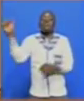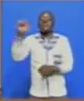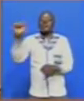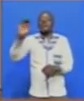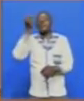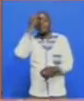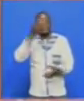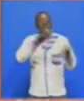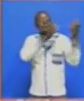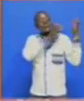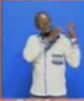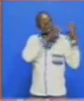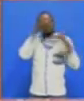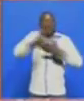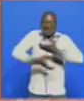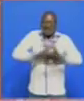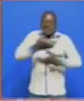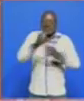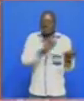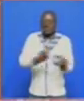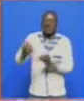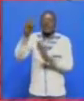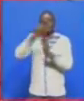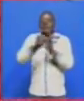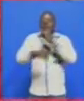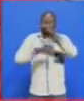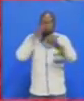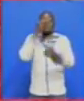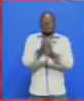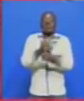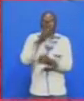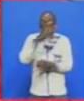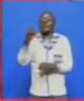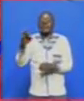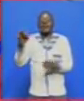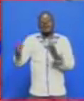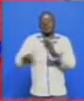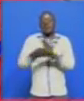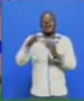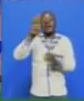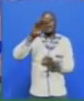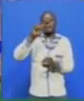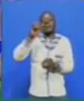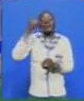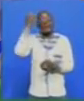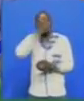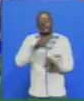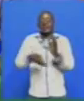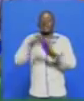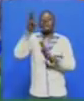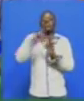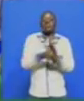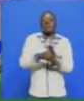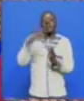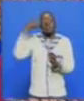en charge du commerce, l'Organisation internationale de la francophonie et la Banque africaine de développement. Pour ces